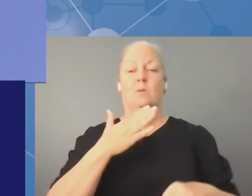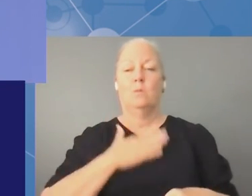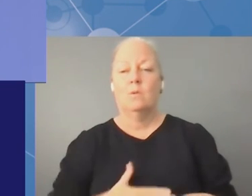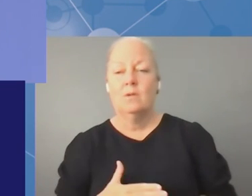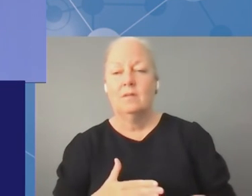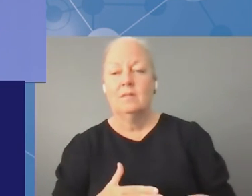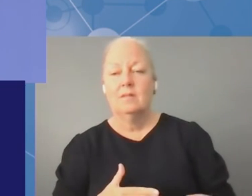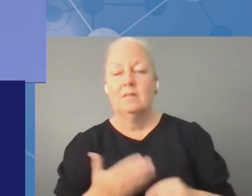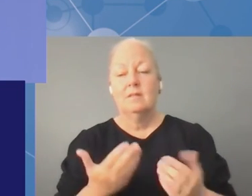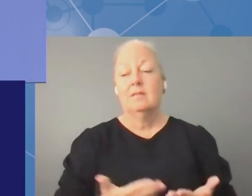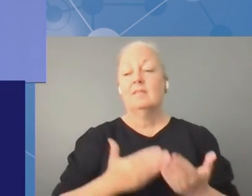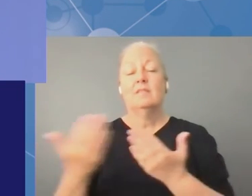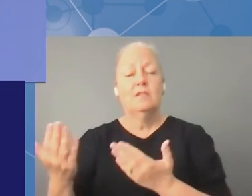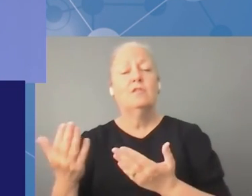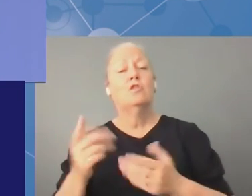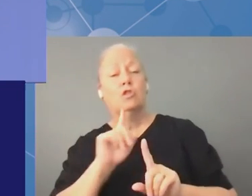отчетах. Спасибо.